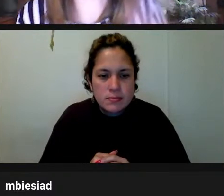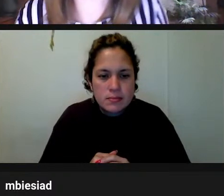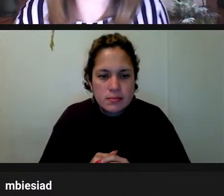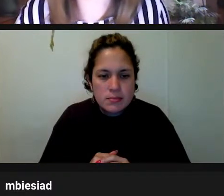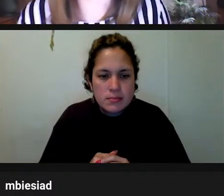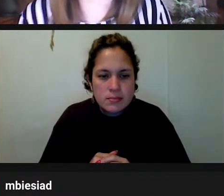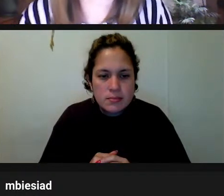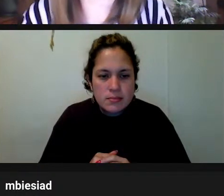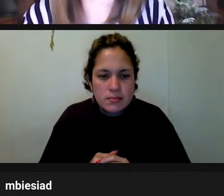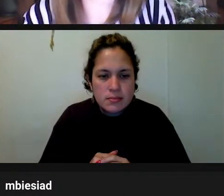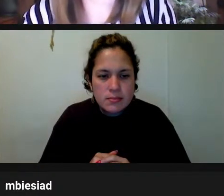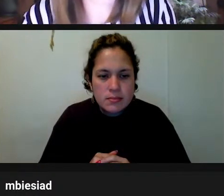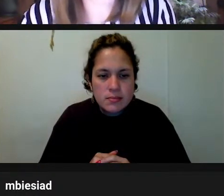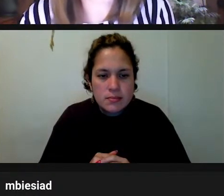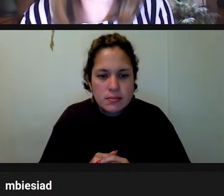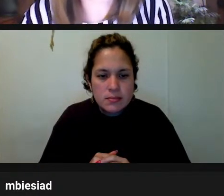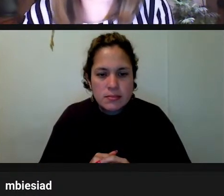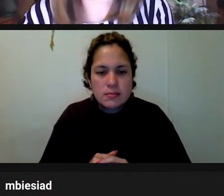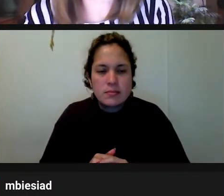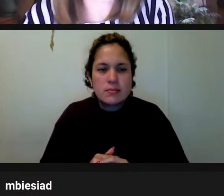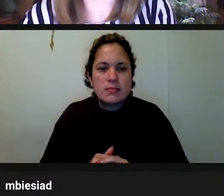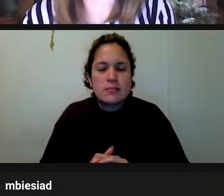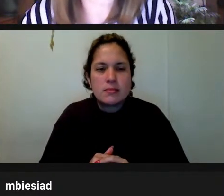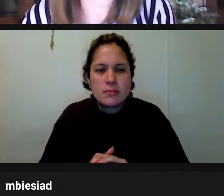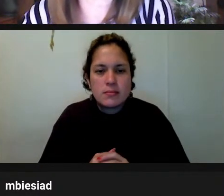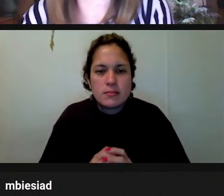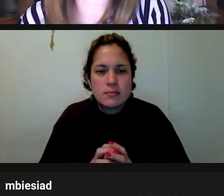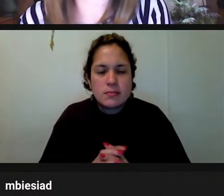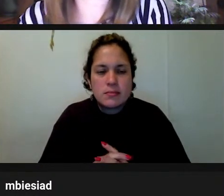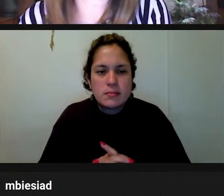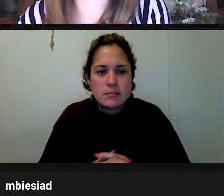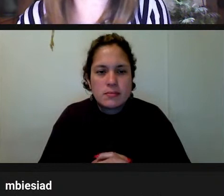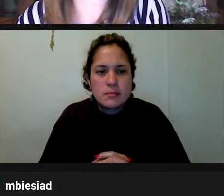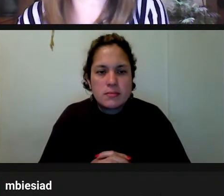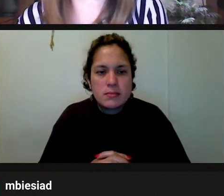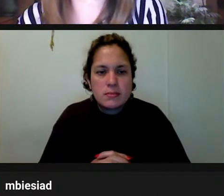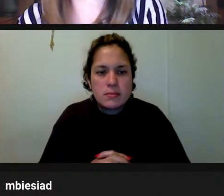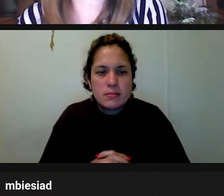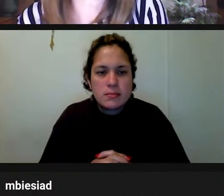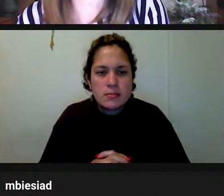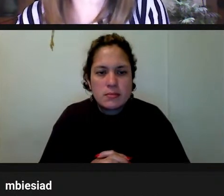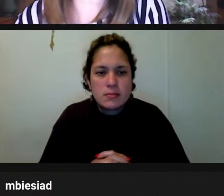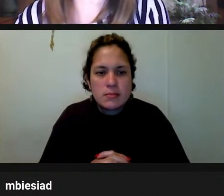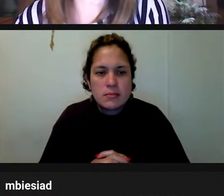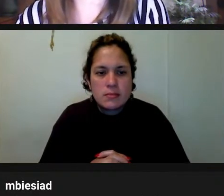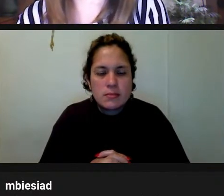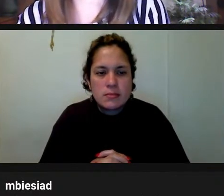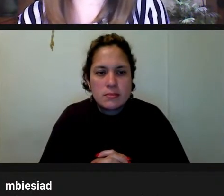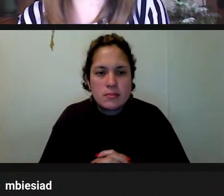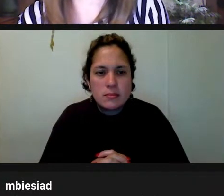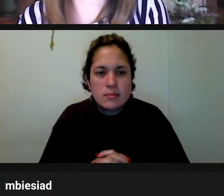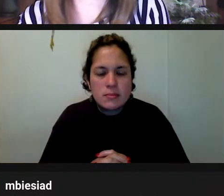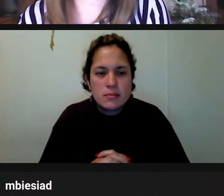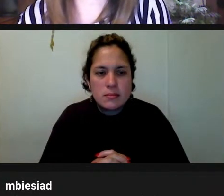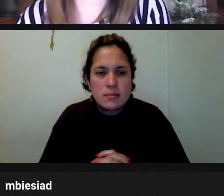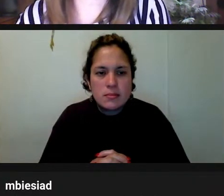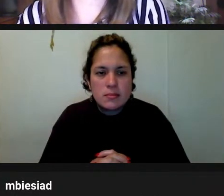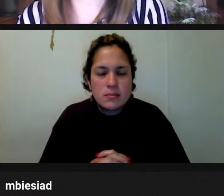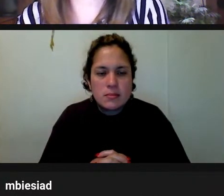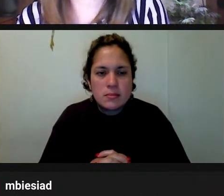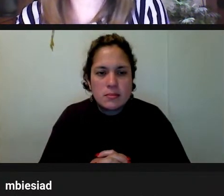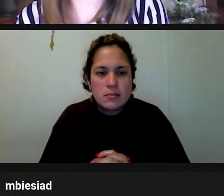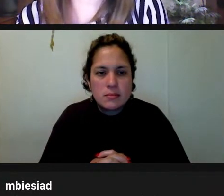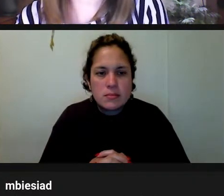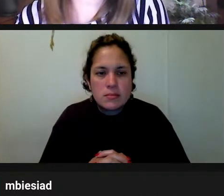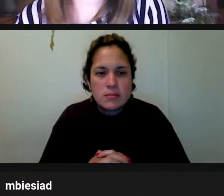polsku, skoro jest pytanie po polsku, tak jak mówiłam w wykładzie, jeżeli jest nazwisko żeńskie na A, no to tak się odmienia jak wyraz